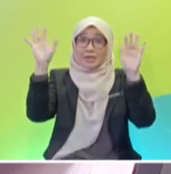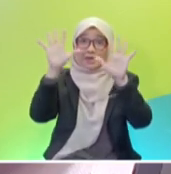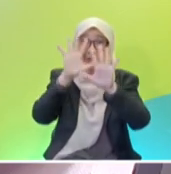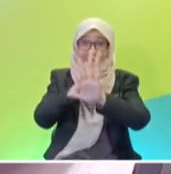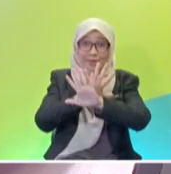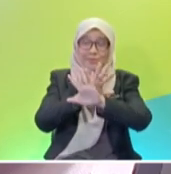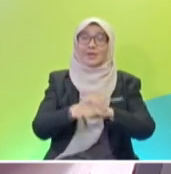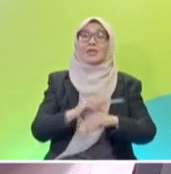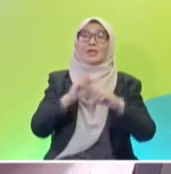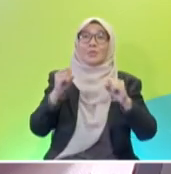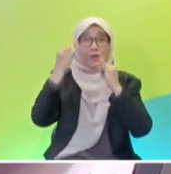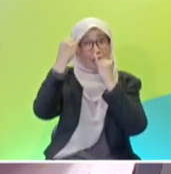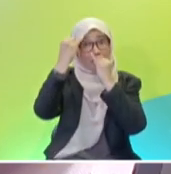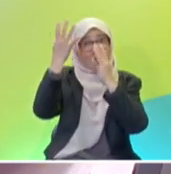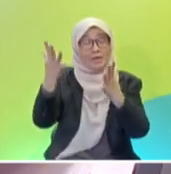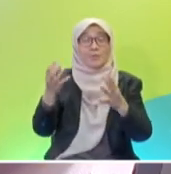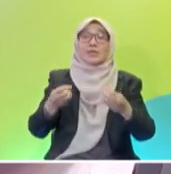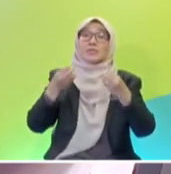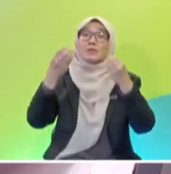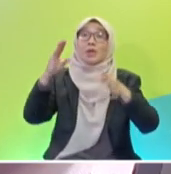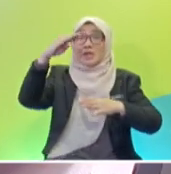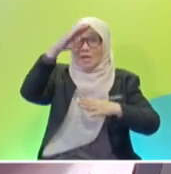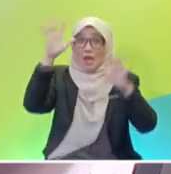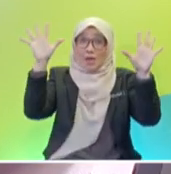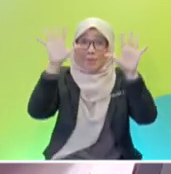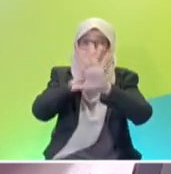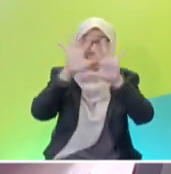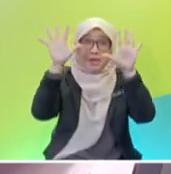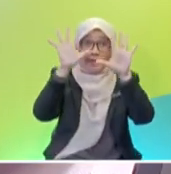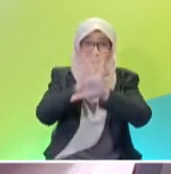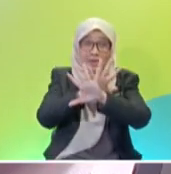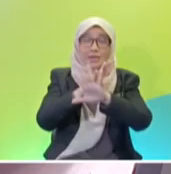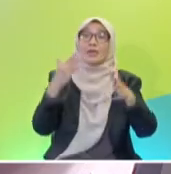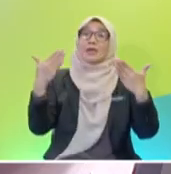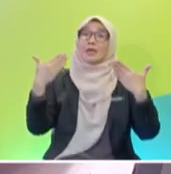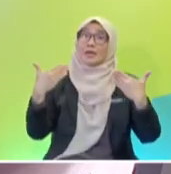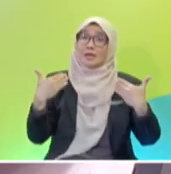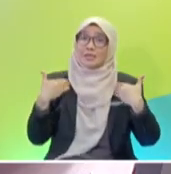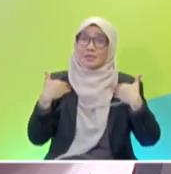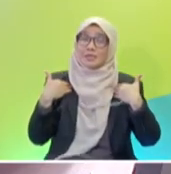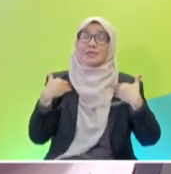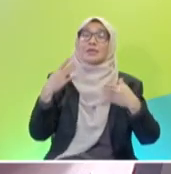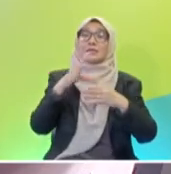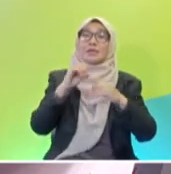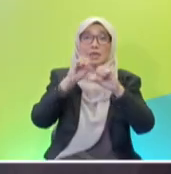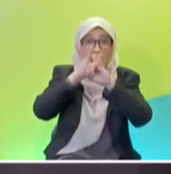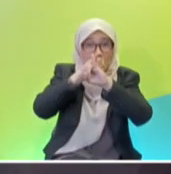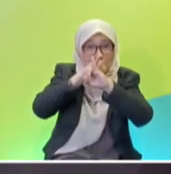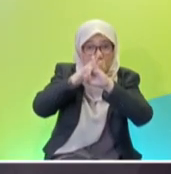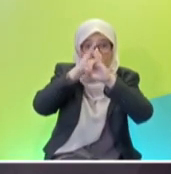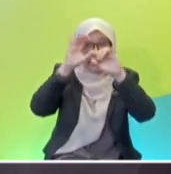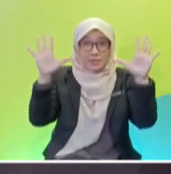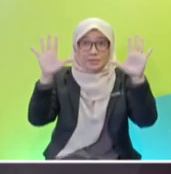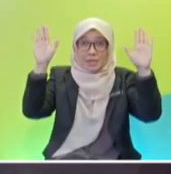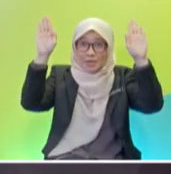bagaimana bayang-bayang terhasil dan membuat kesimpulan tentang kejelasan bayang-bayang yang terhasil. Saya